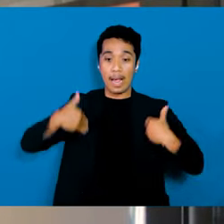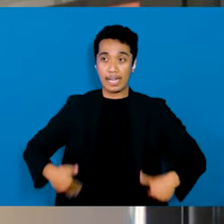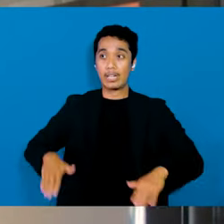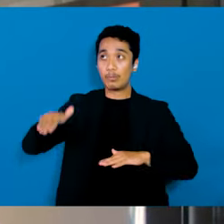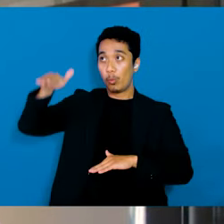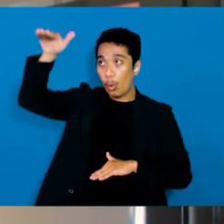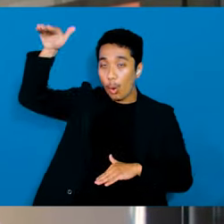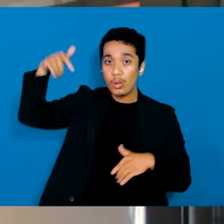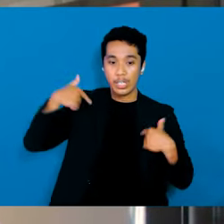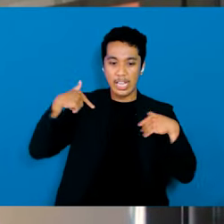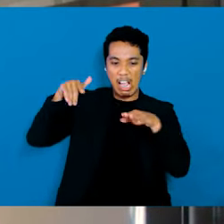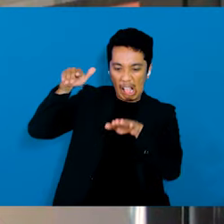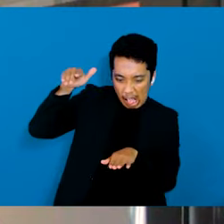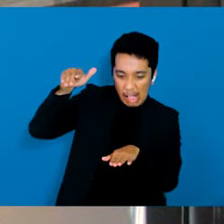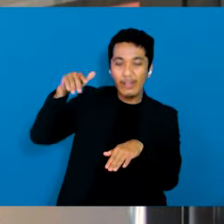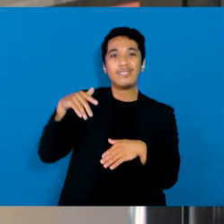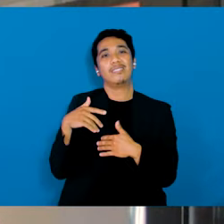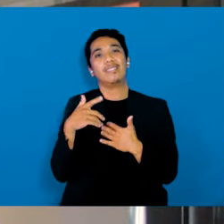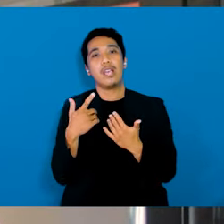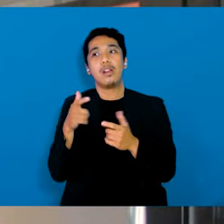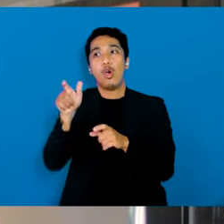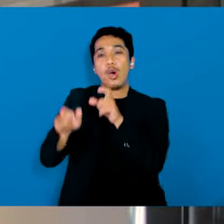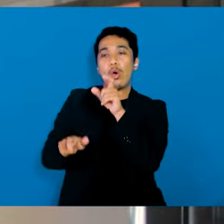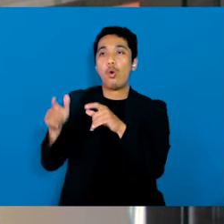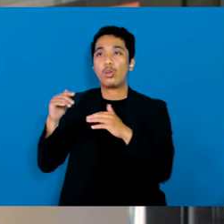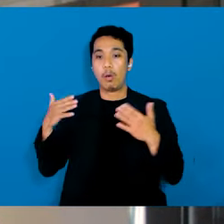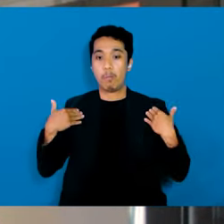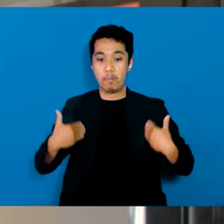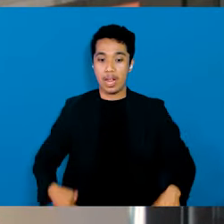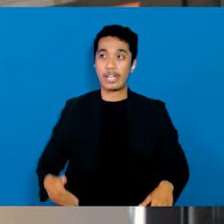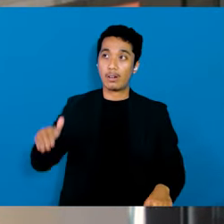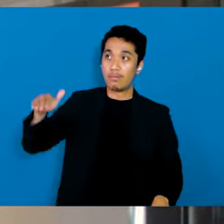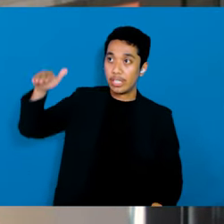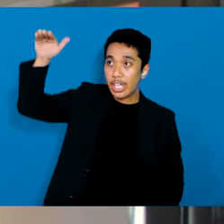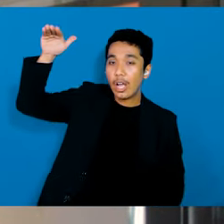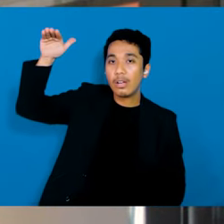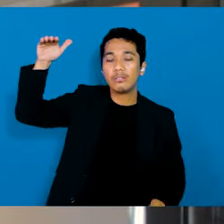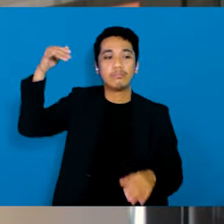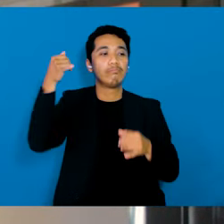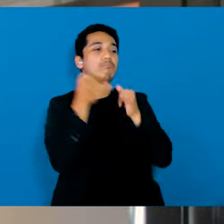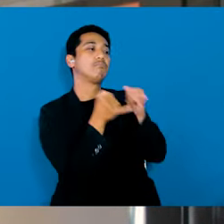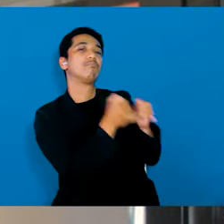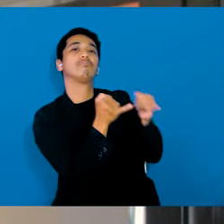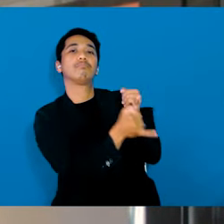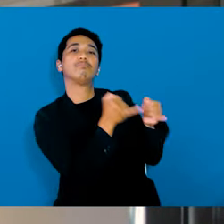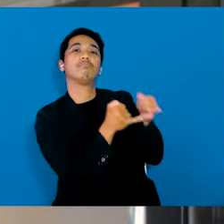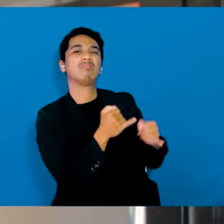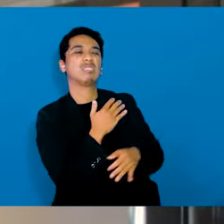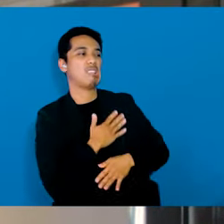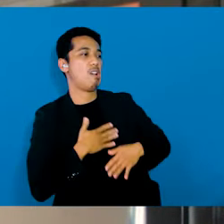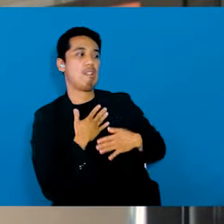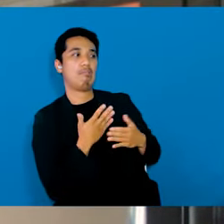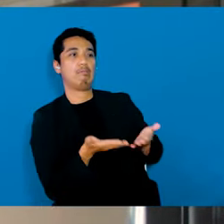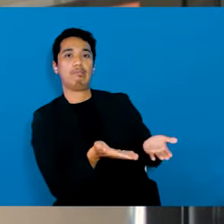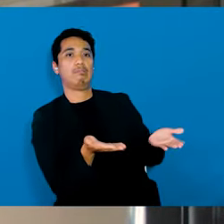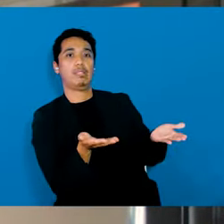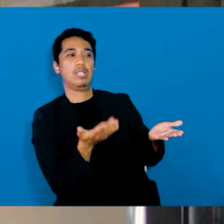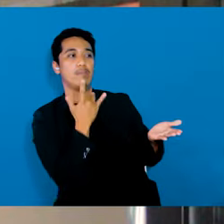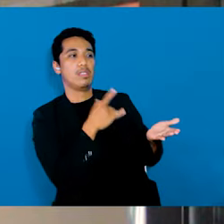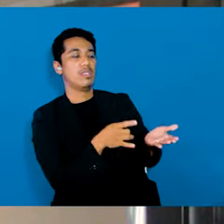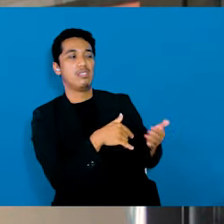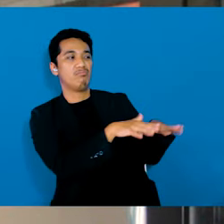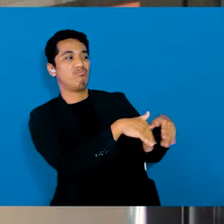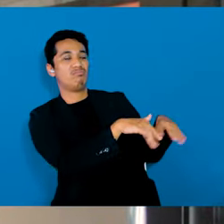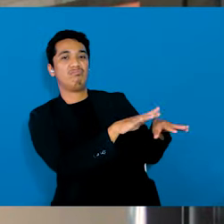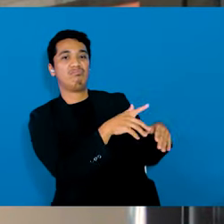sehingga orang-orang yang besar-besar itu, yang badannya besar itu, membuli itu enak aja gitu loh. Oh, kamu iya, gak usah